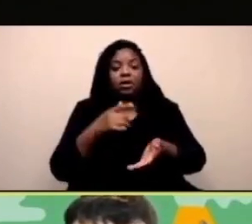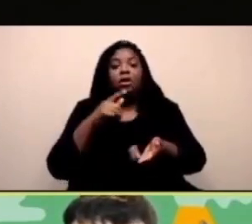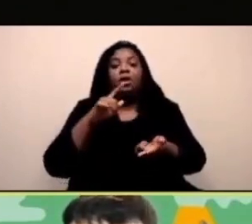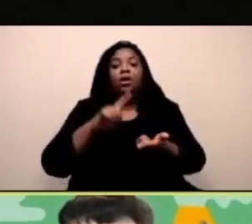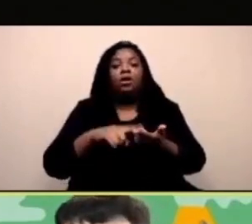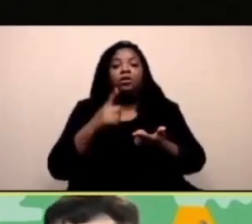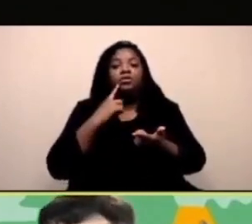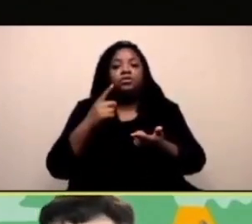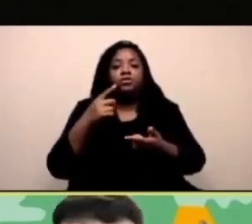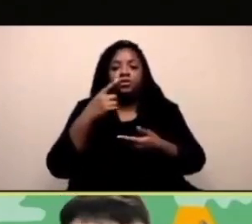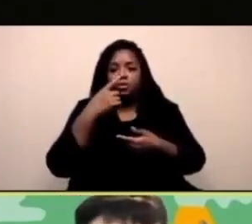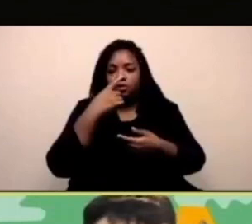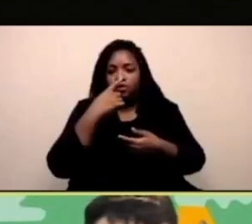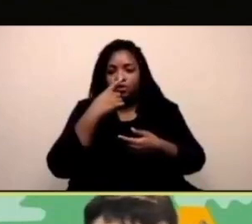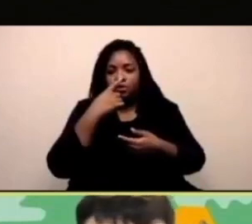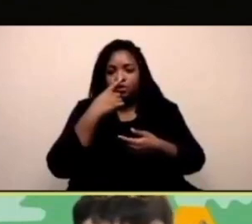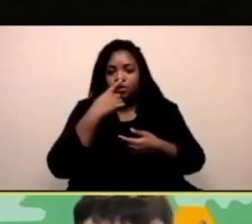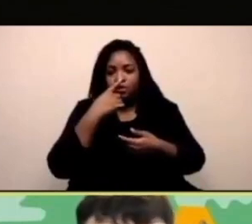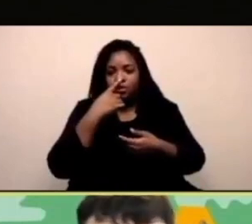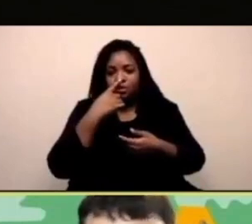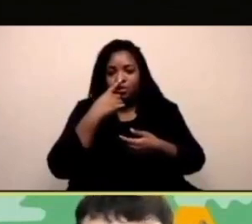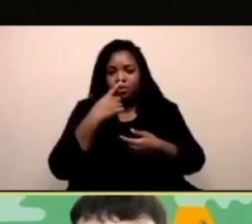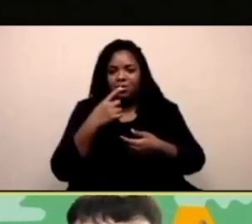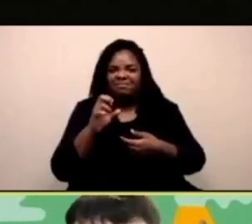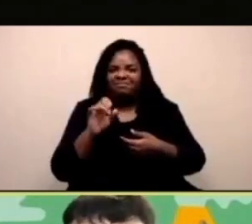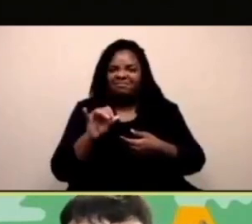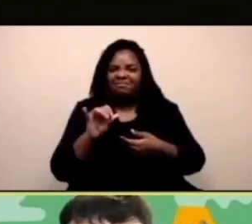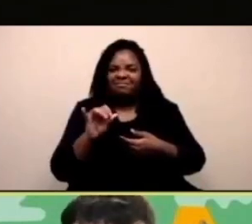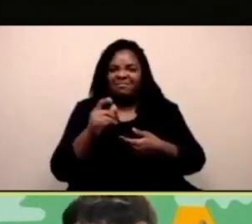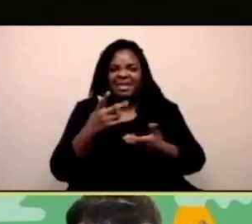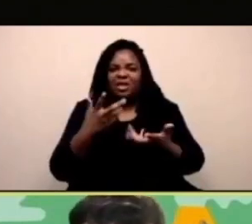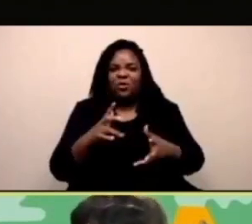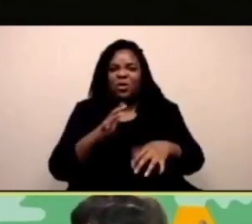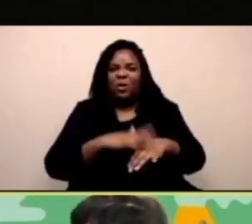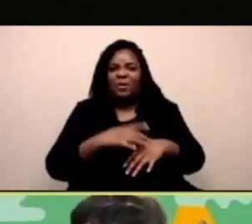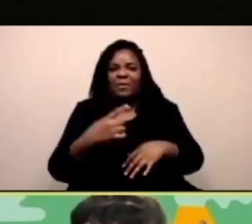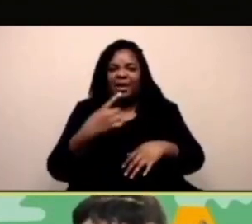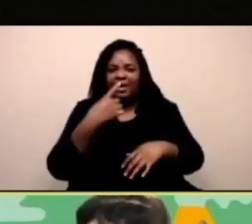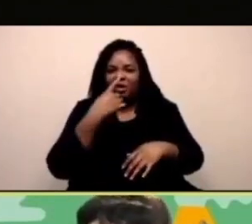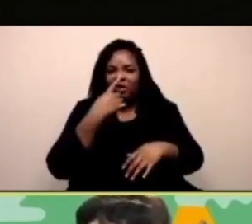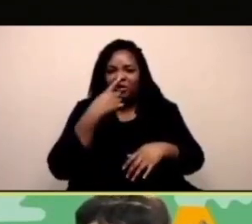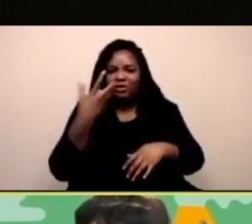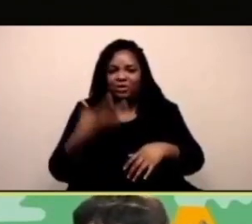くっつけるためにはこちらのコードをあと適用します